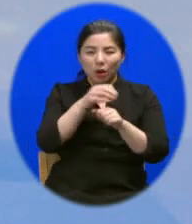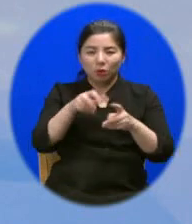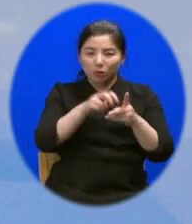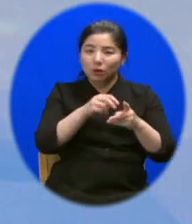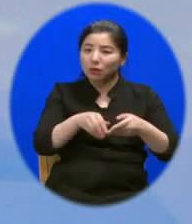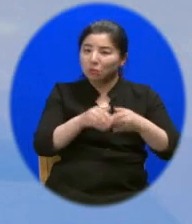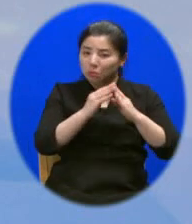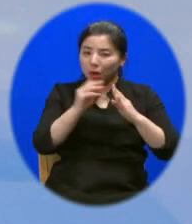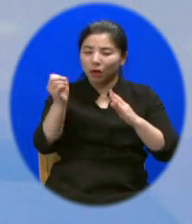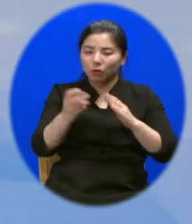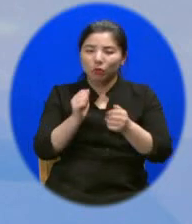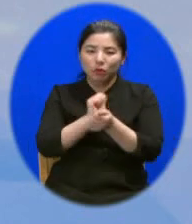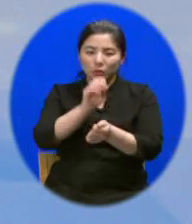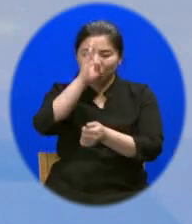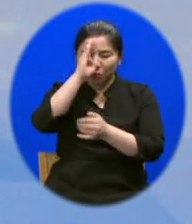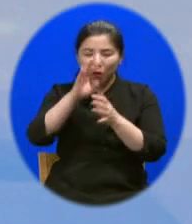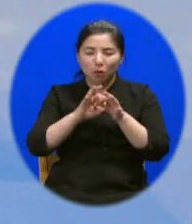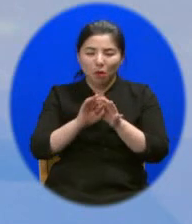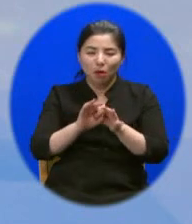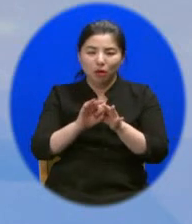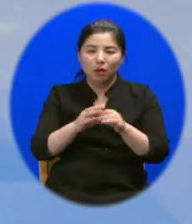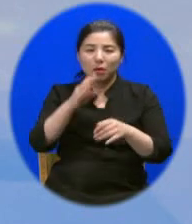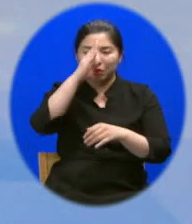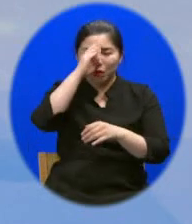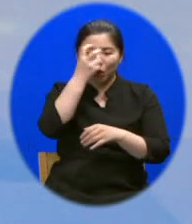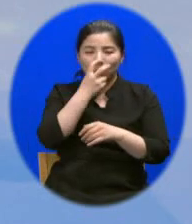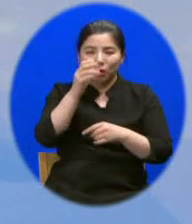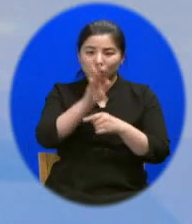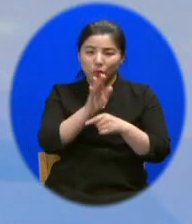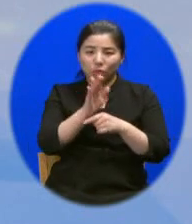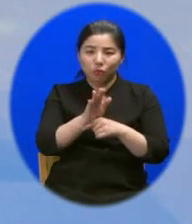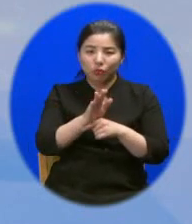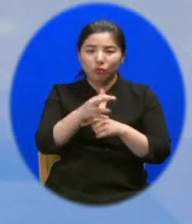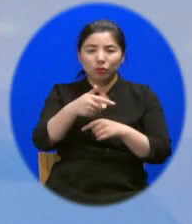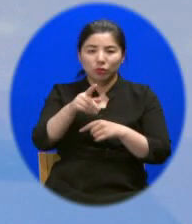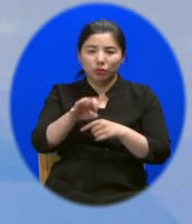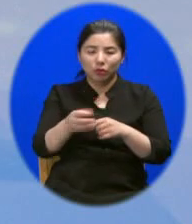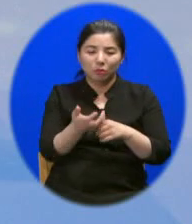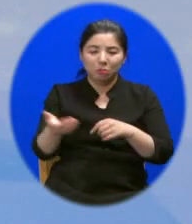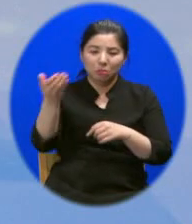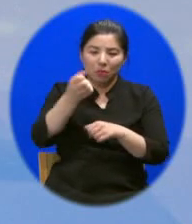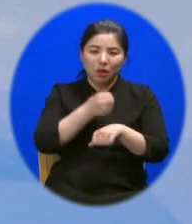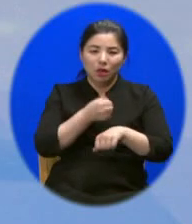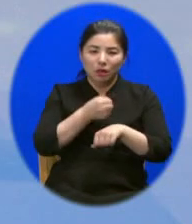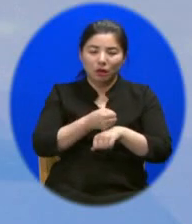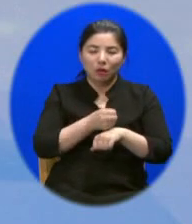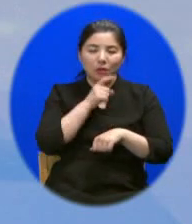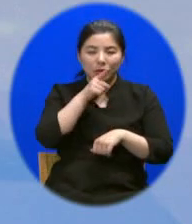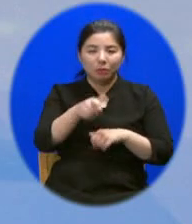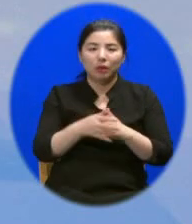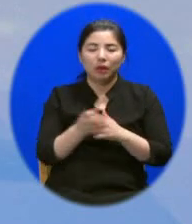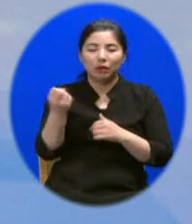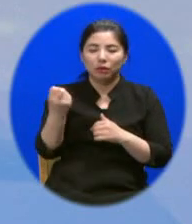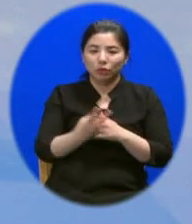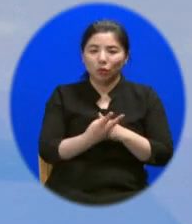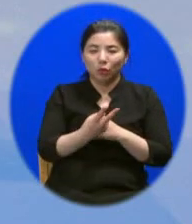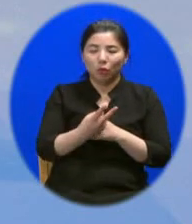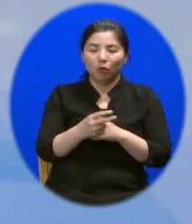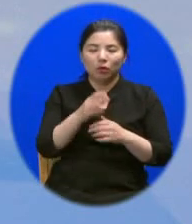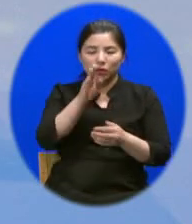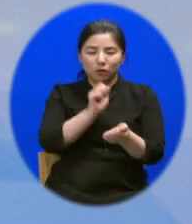그 저녁 가는거 관련해서 질병 관리 본부 를 청 조직으로 성격 시킨다 등 가 또 전 역병